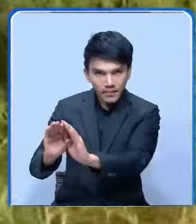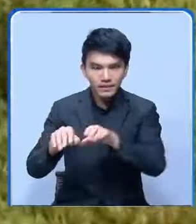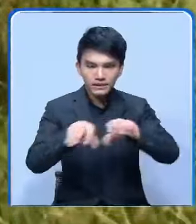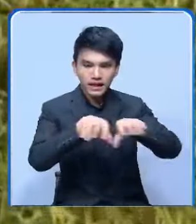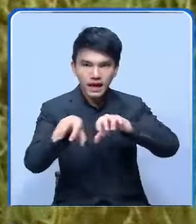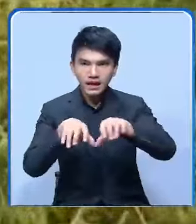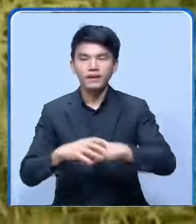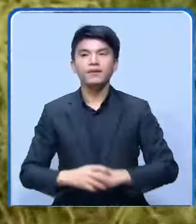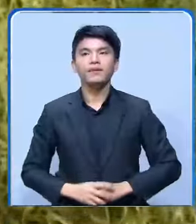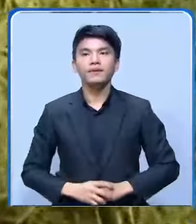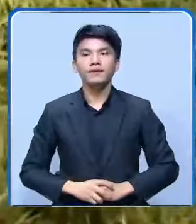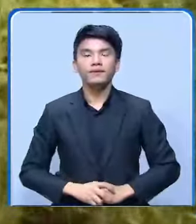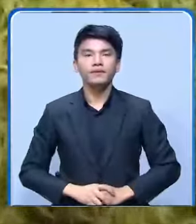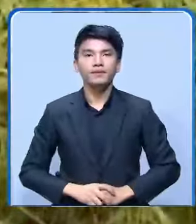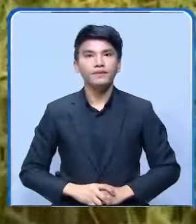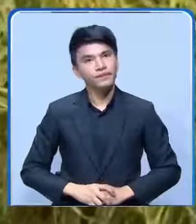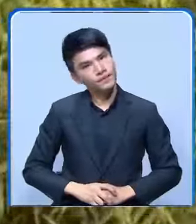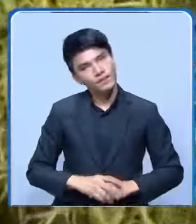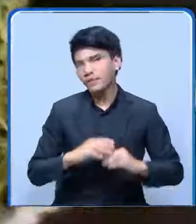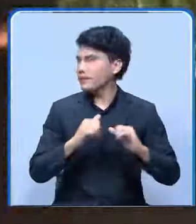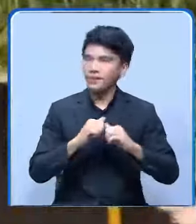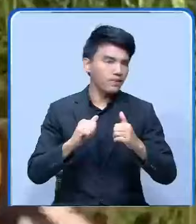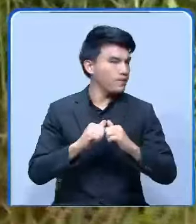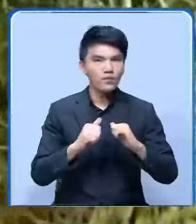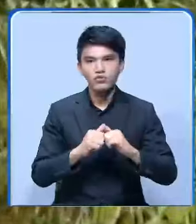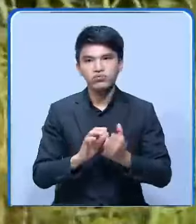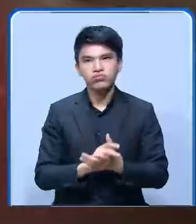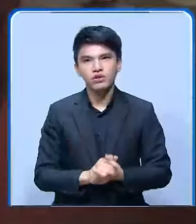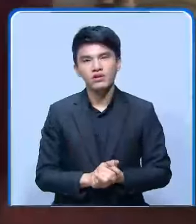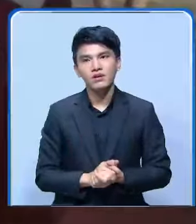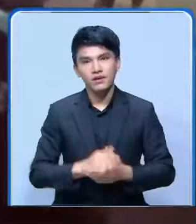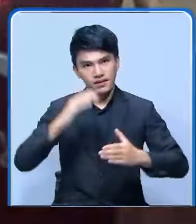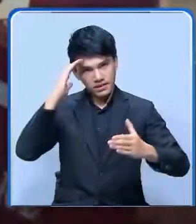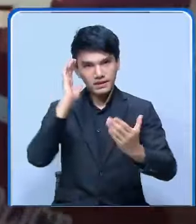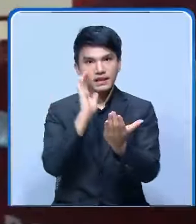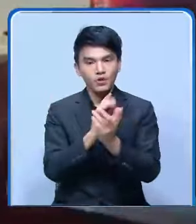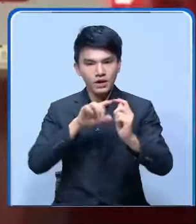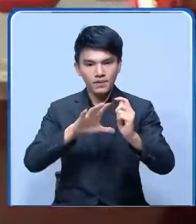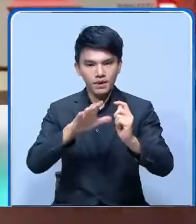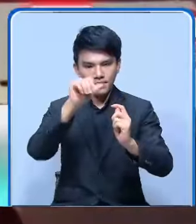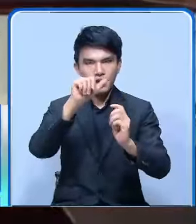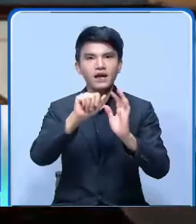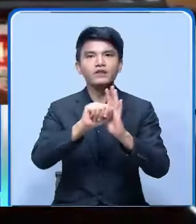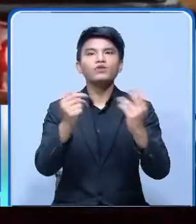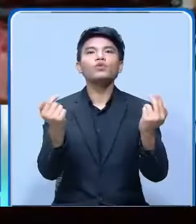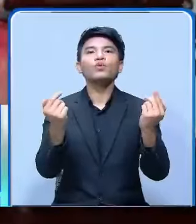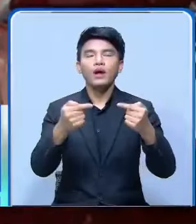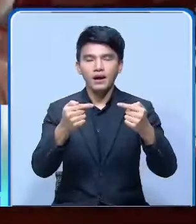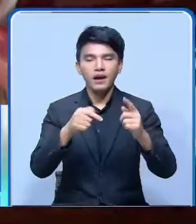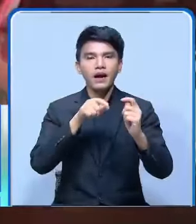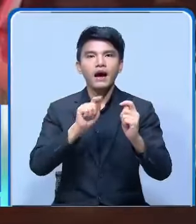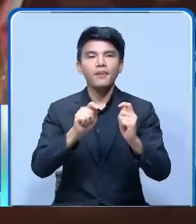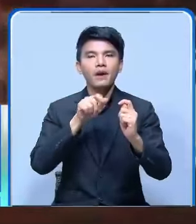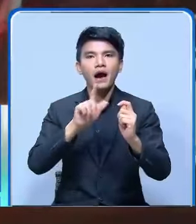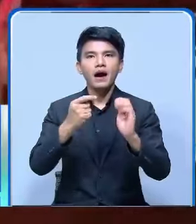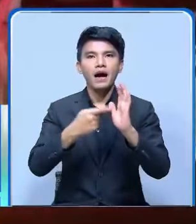เกียร์ครับ ทำเอาวุ่นวายชุลมุนเลยทีเดียวนะคะตำรวจสภเมืองสมุทรสงครามพร้อมกับตำรวจสภอัมพวา